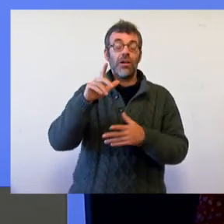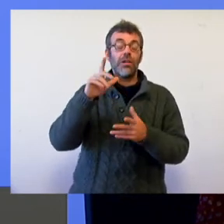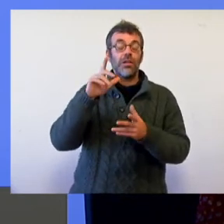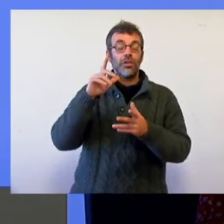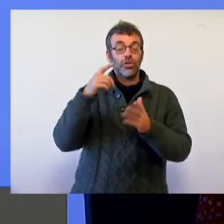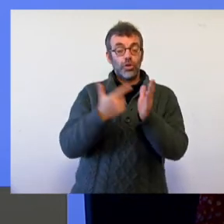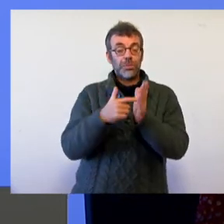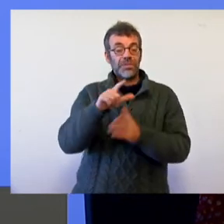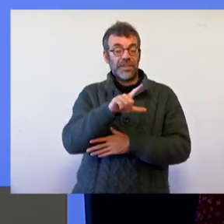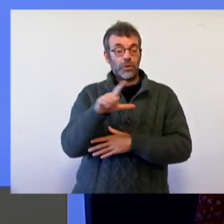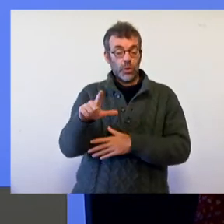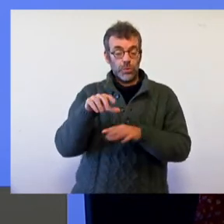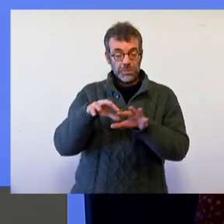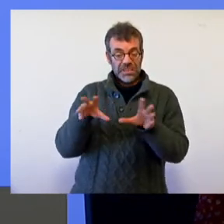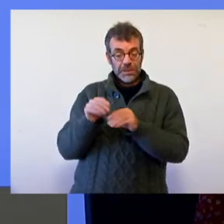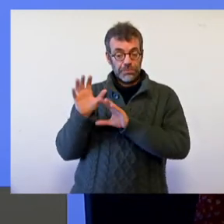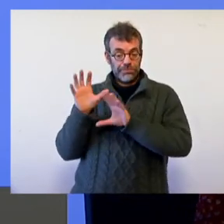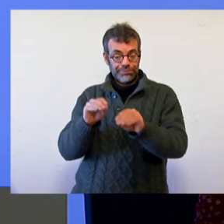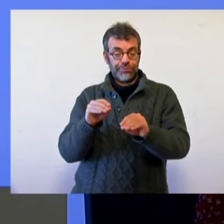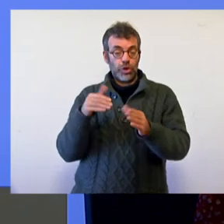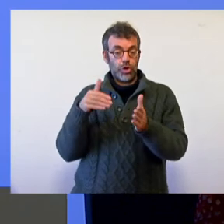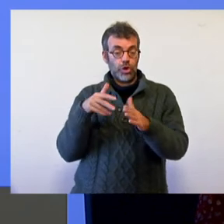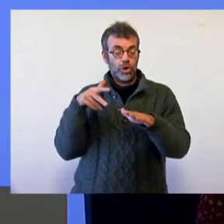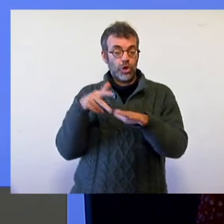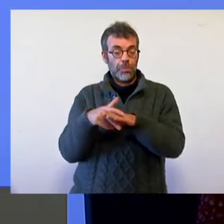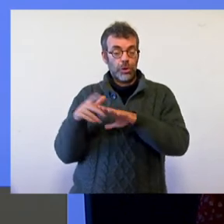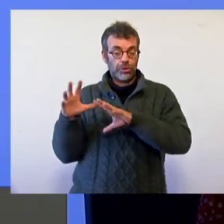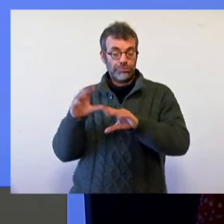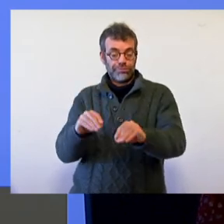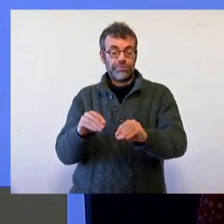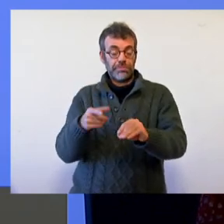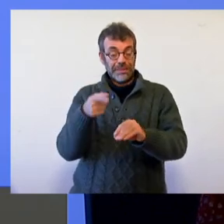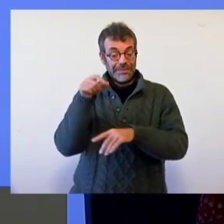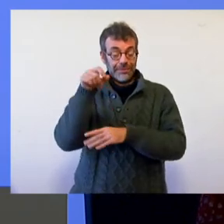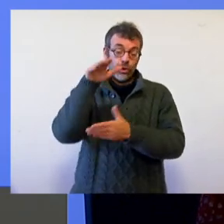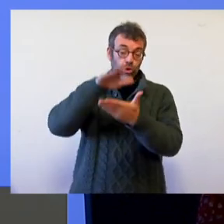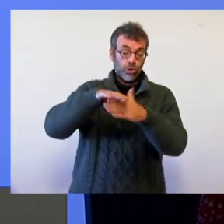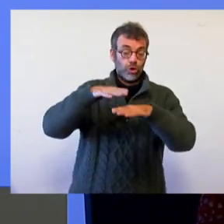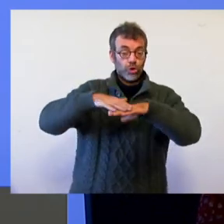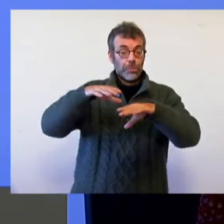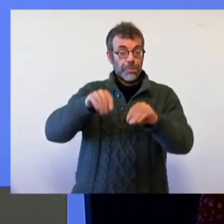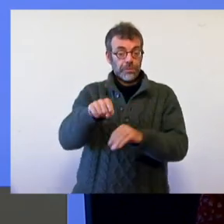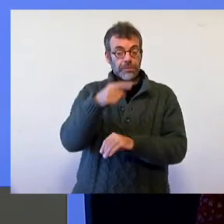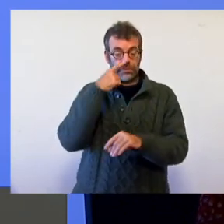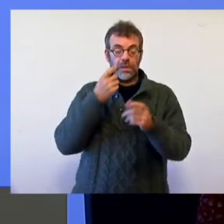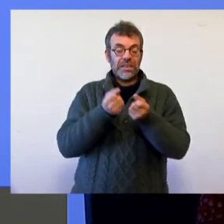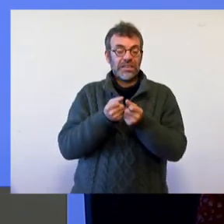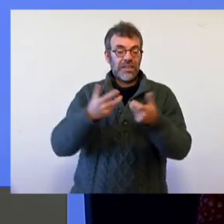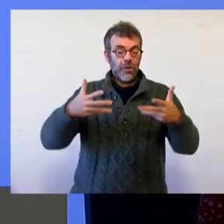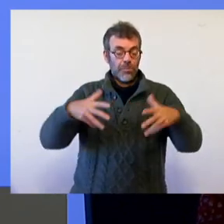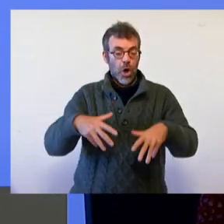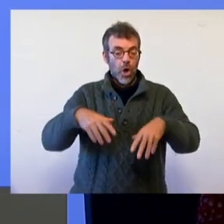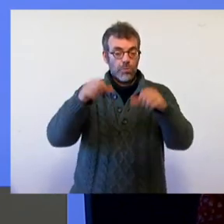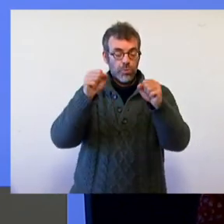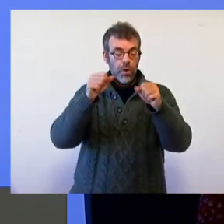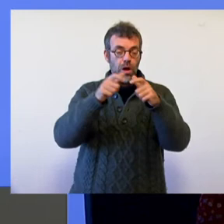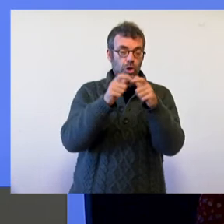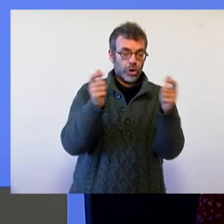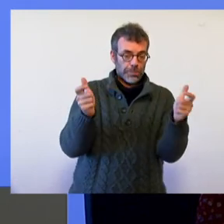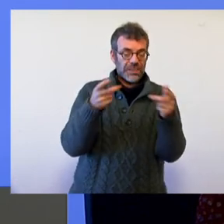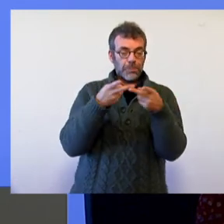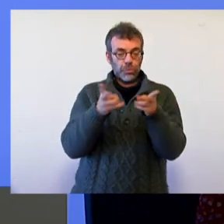s'y installer. Et c'est là où se trouvera pour accompagner le développement de l'emploi et d'entreprises le